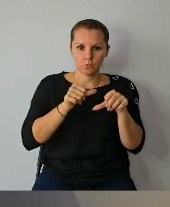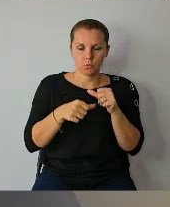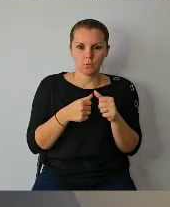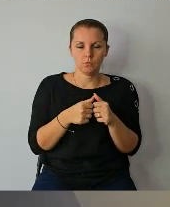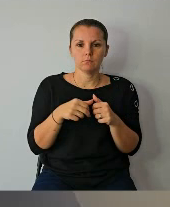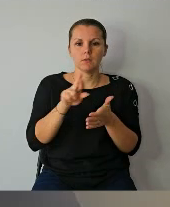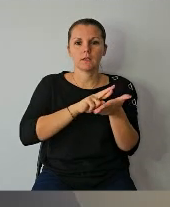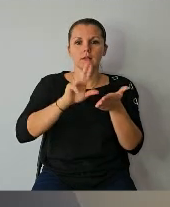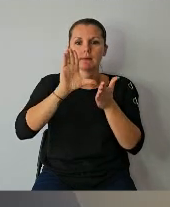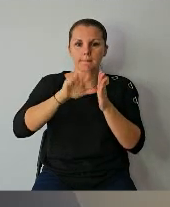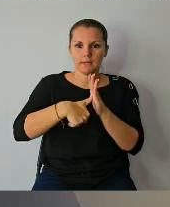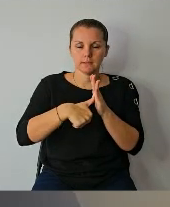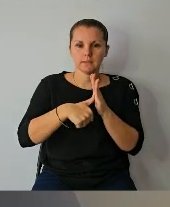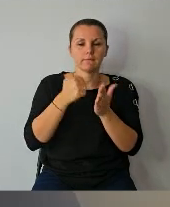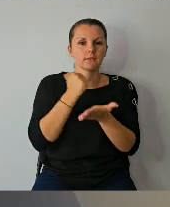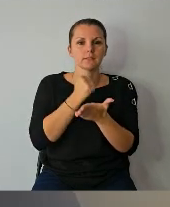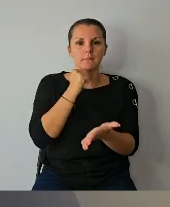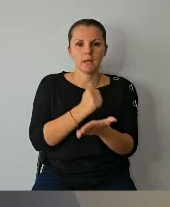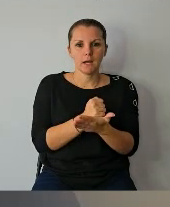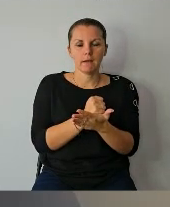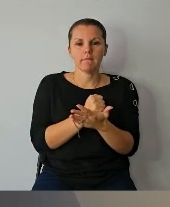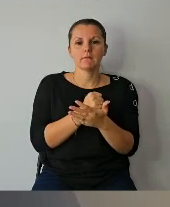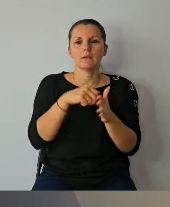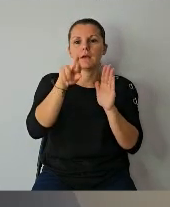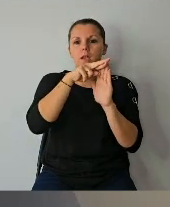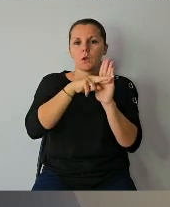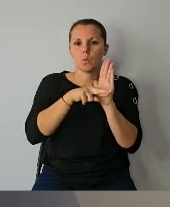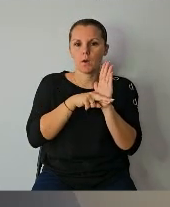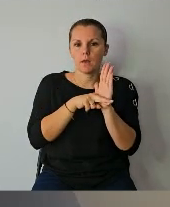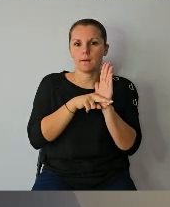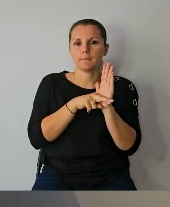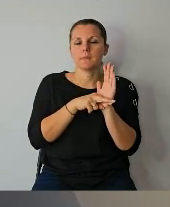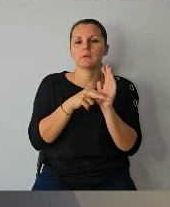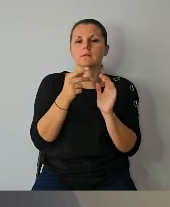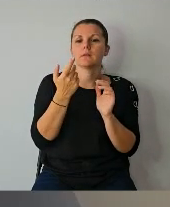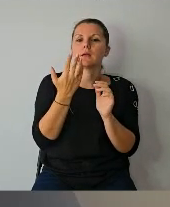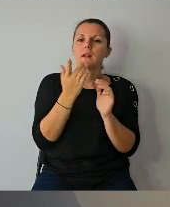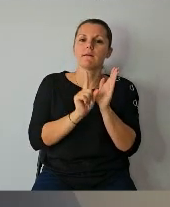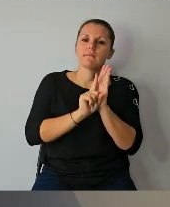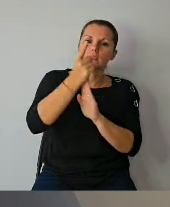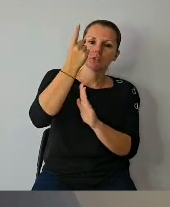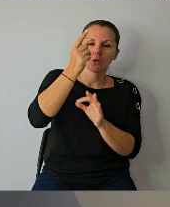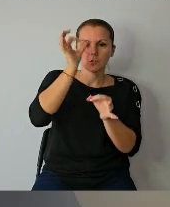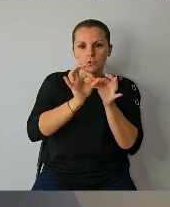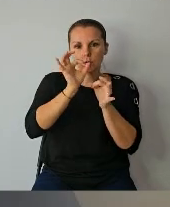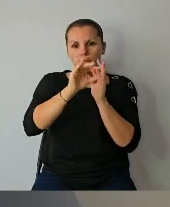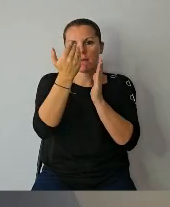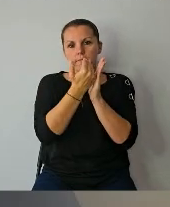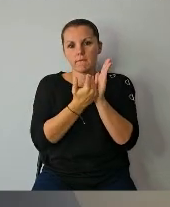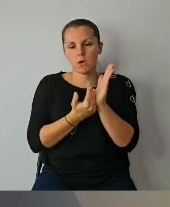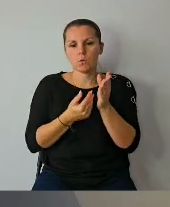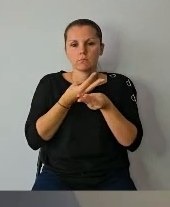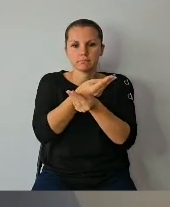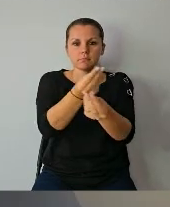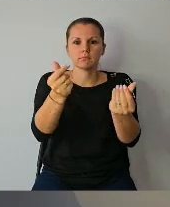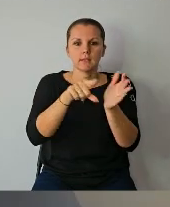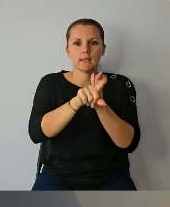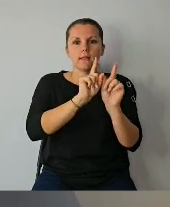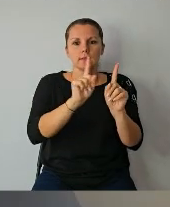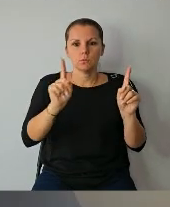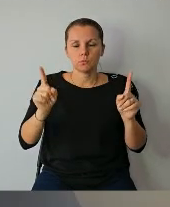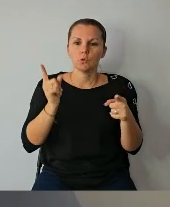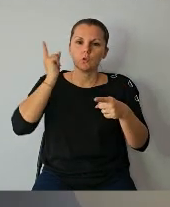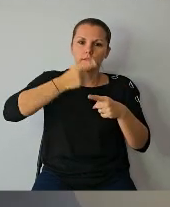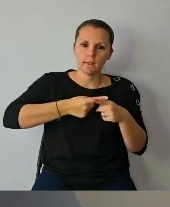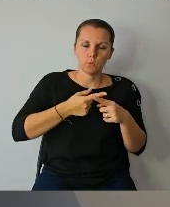2023 roku Rady Miejskiej w uchwale w sprawie ustalenia regulaminu określającego wysokość oraz szczegółowe warunki przyznania nauczycielom dodatku za wysługę